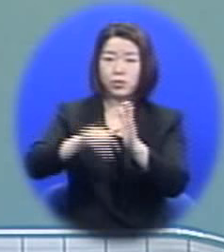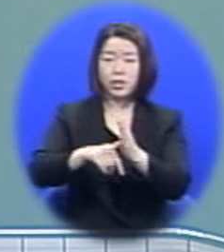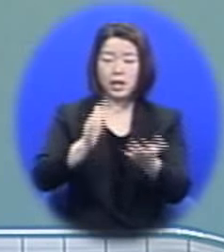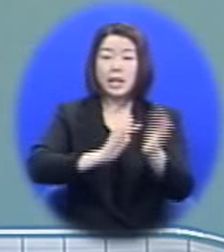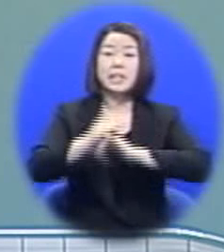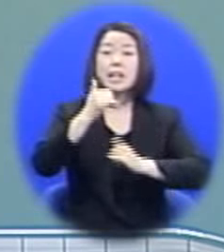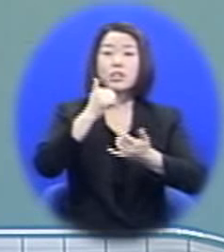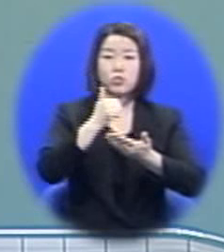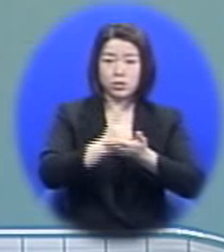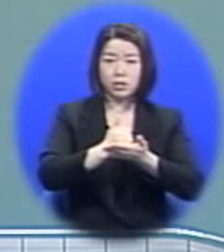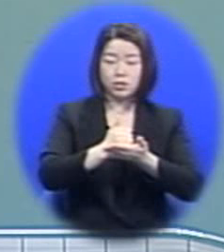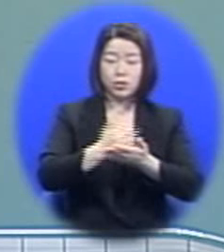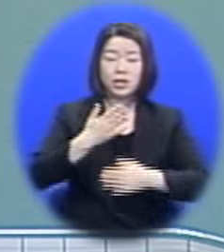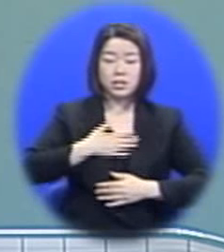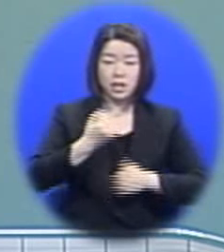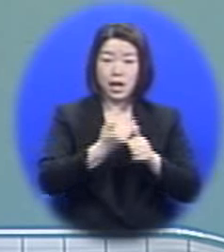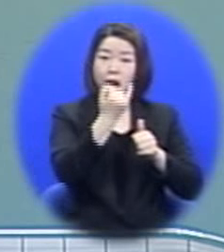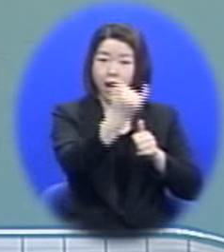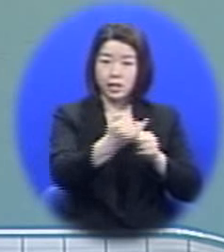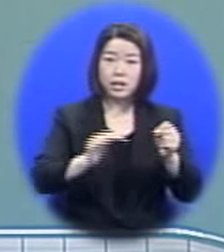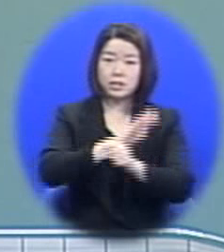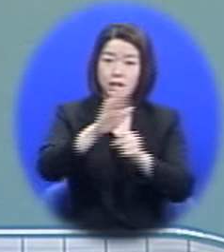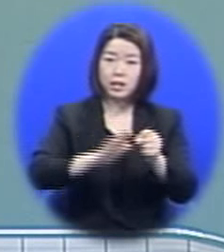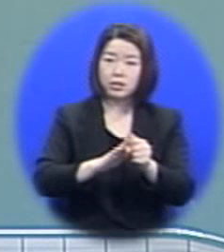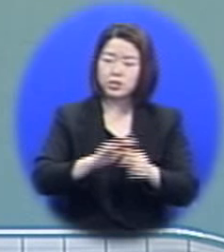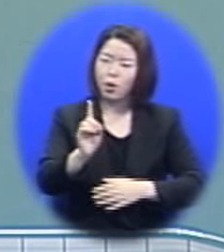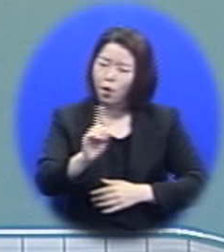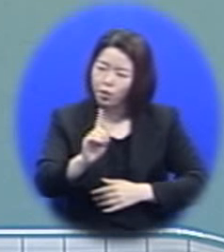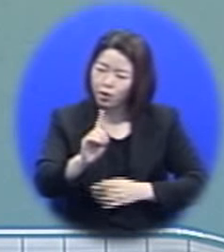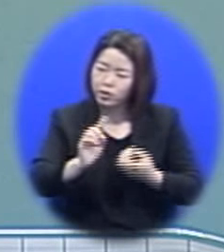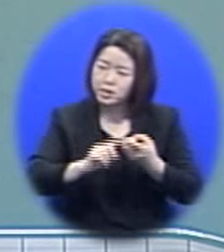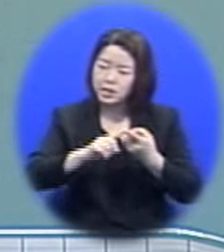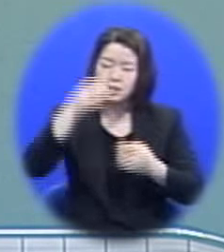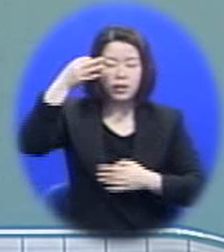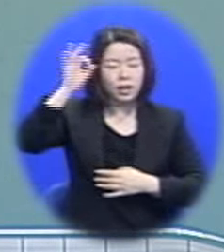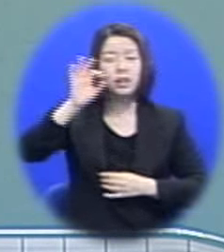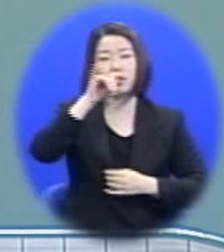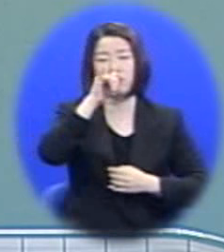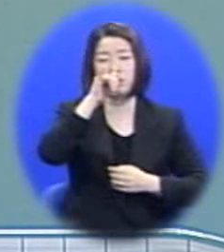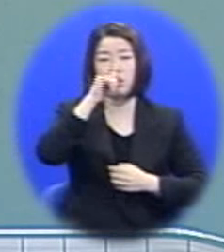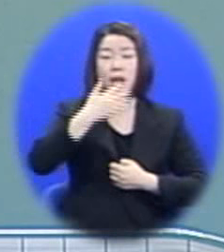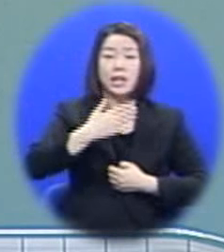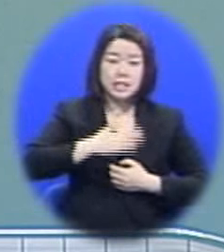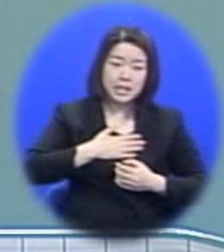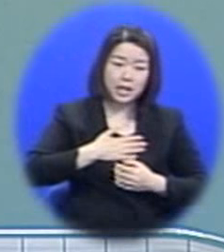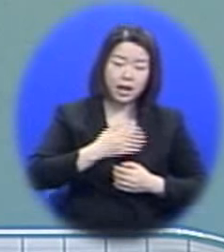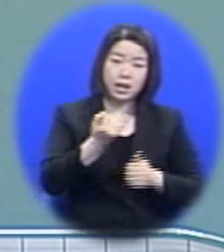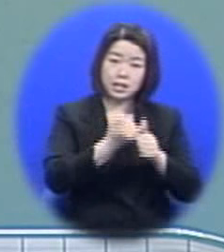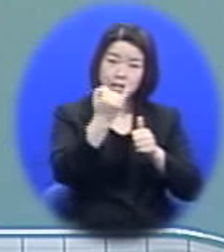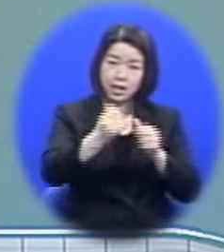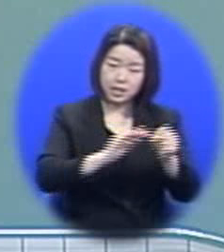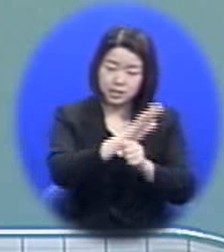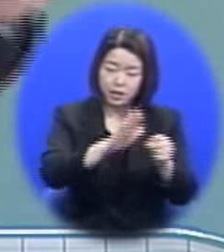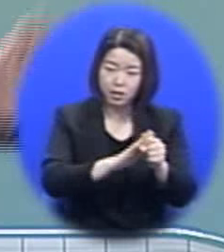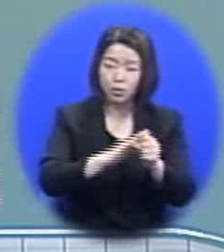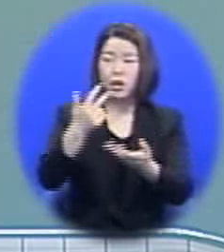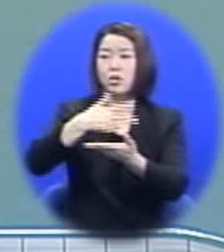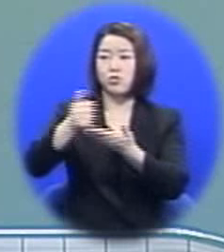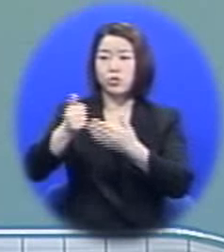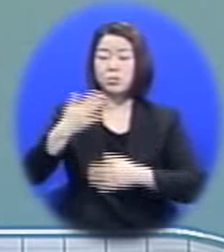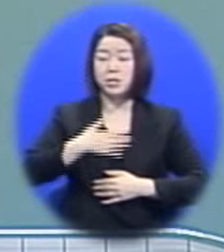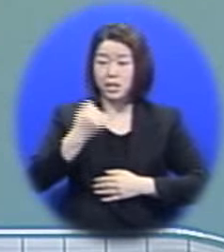사랑하시는 것이 어떤 건지를 제가 깨닫게 된 거예요. 제가 사랑하는 것과 우리 주님이 제 아내를 사랑하는게